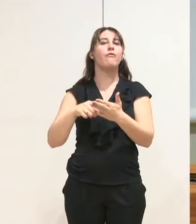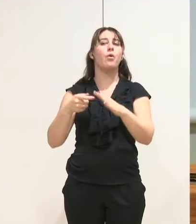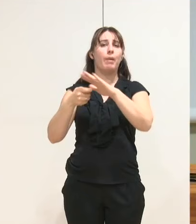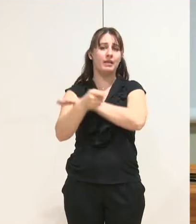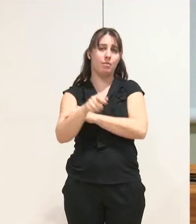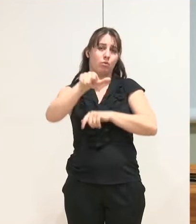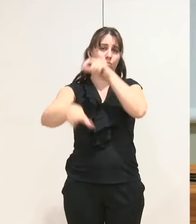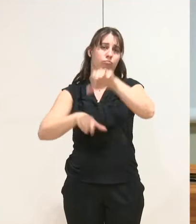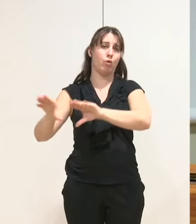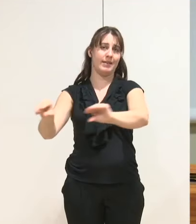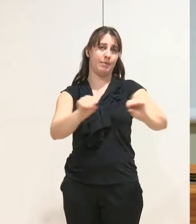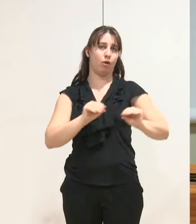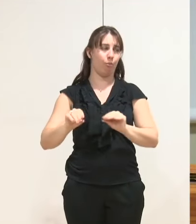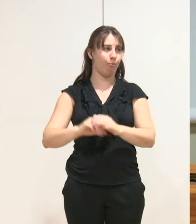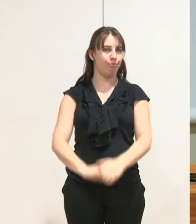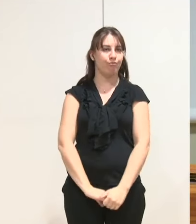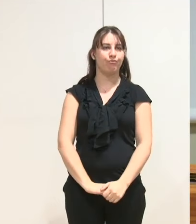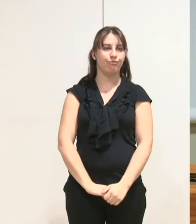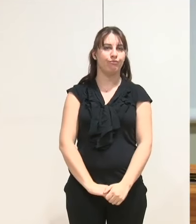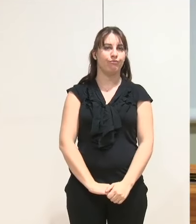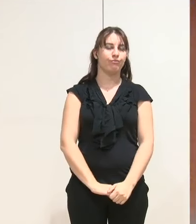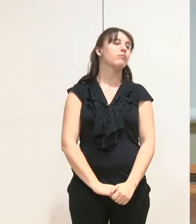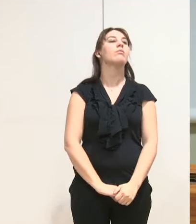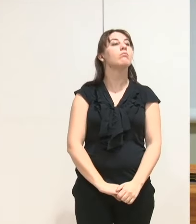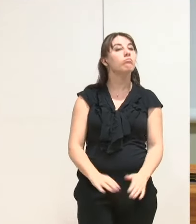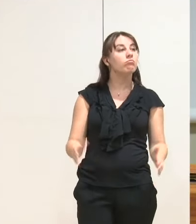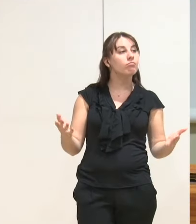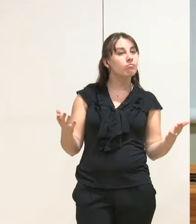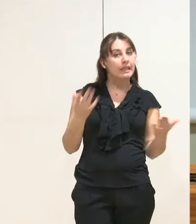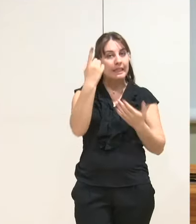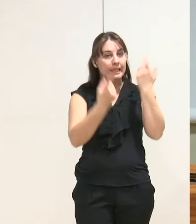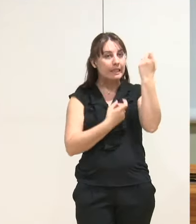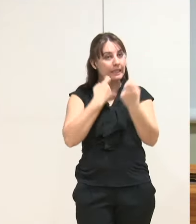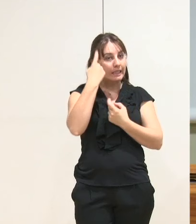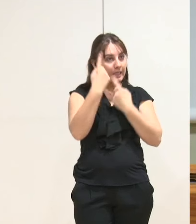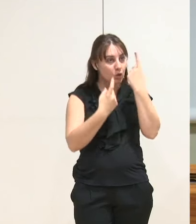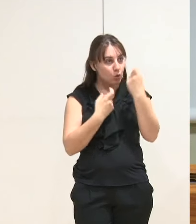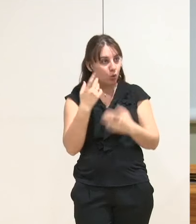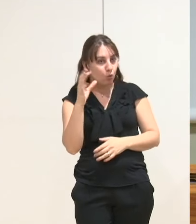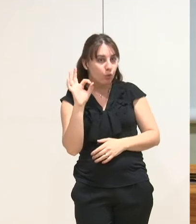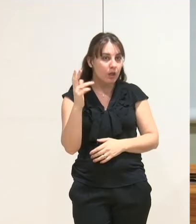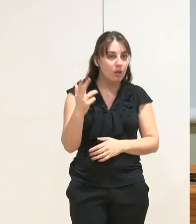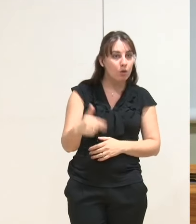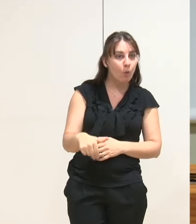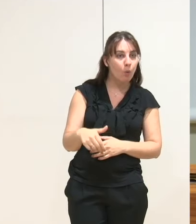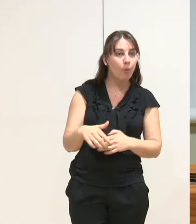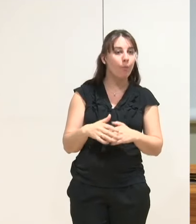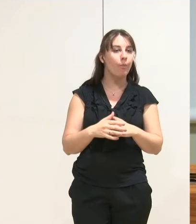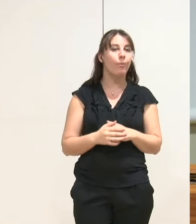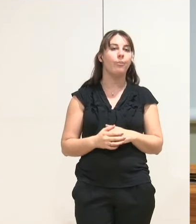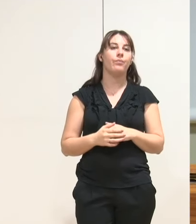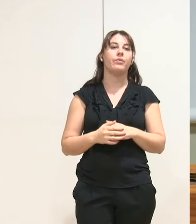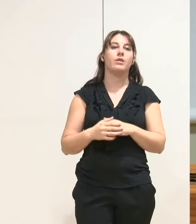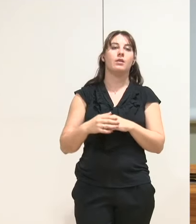des habitants y a-t-il des questions sur cette